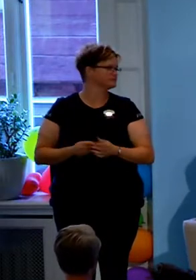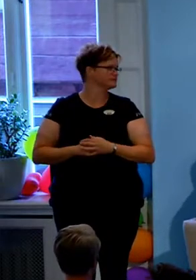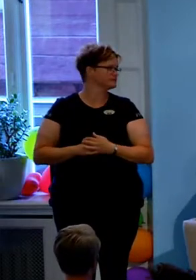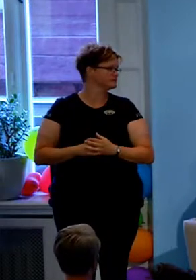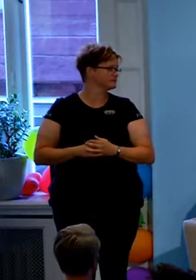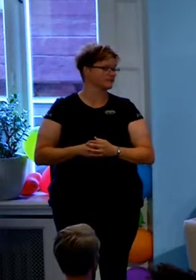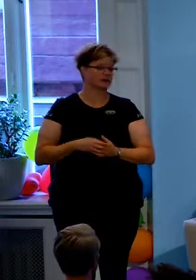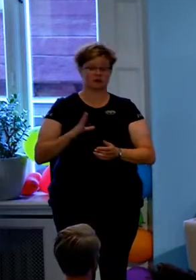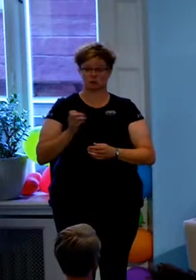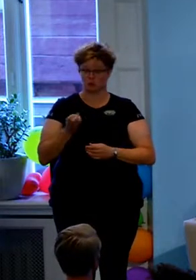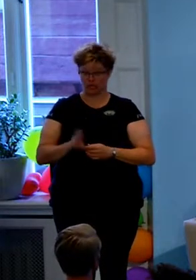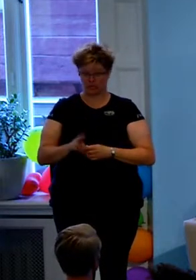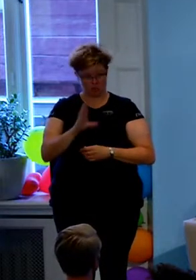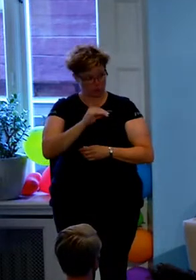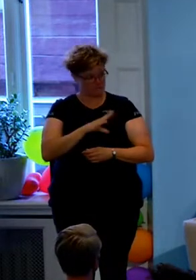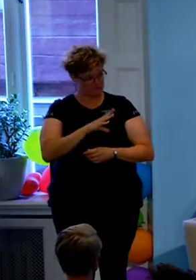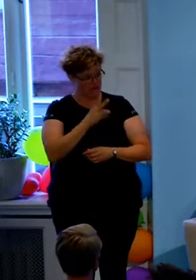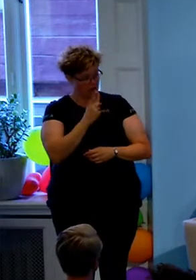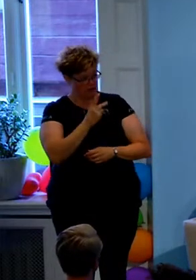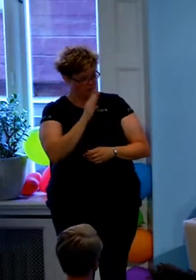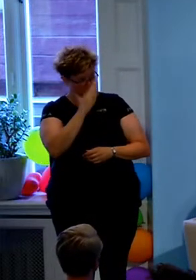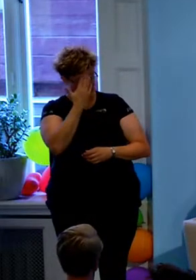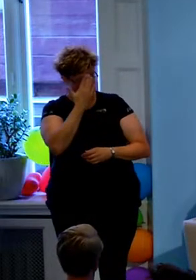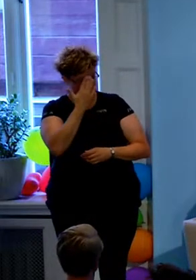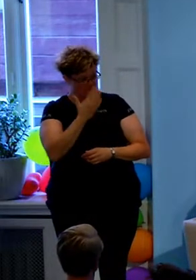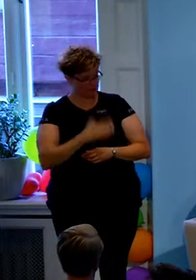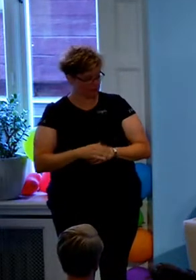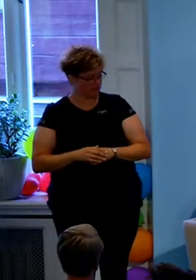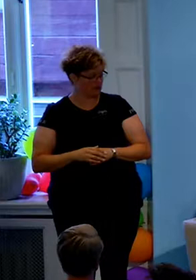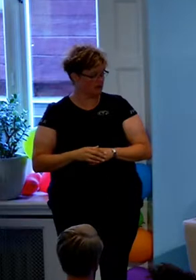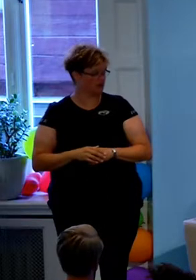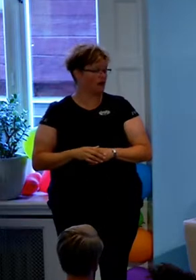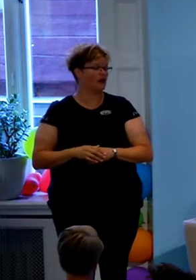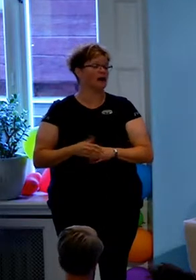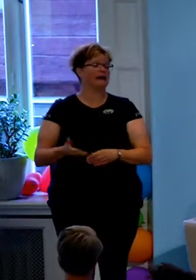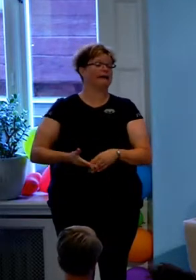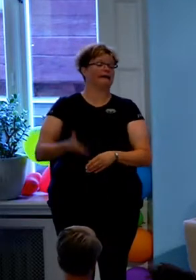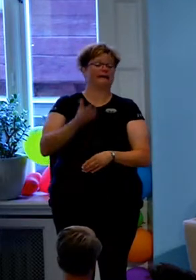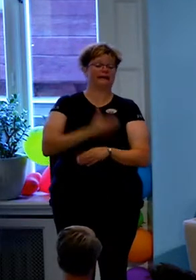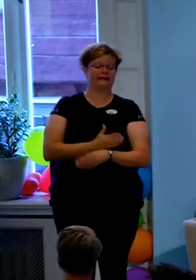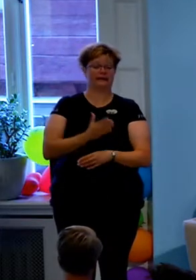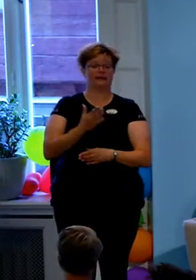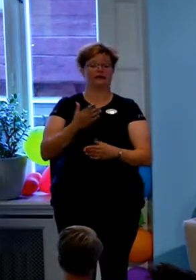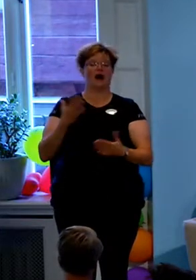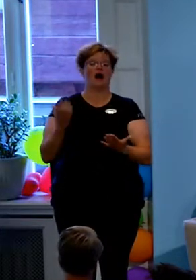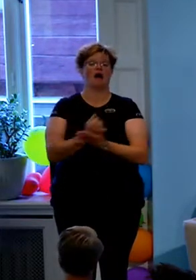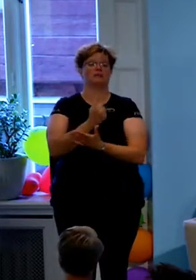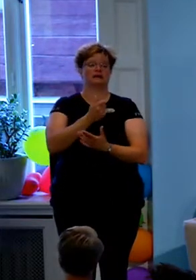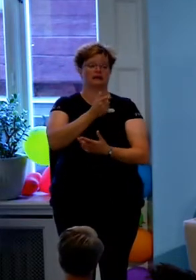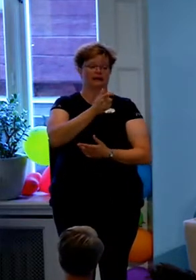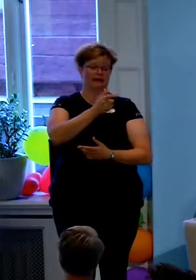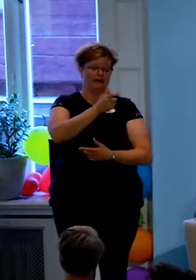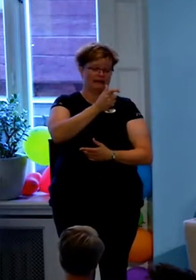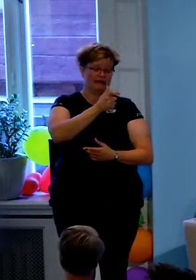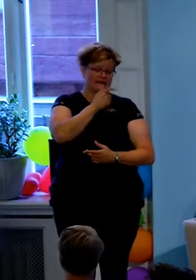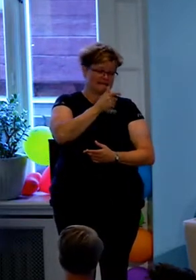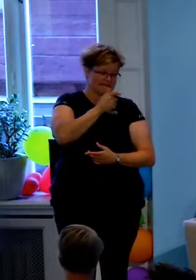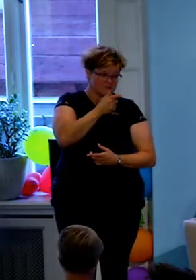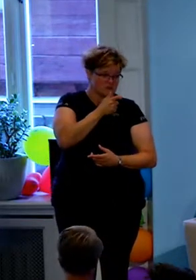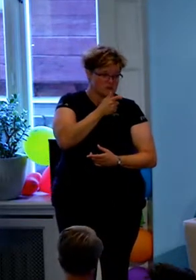så då att det finns en helt annan medvetenhet? Om man, innan man går in i själva anställningsintervjun, blir man